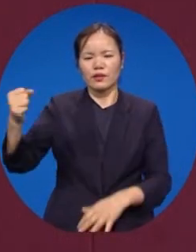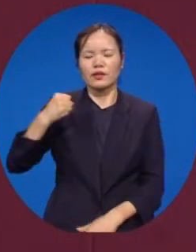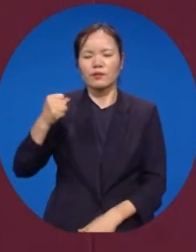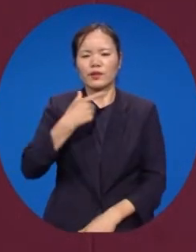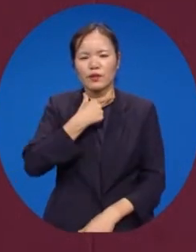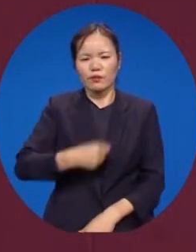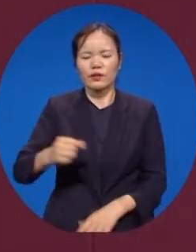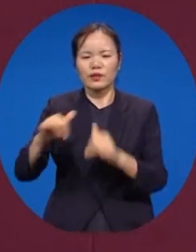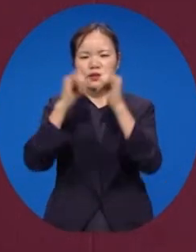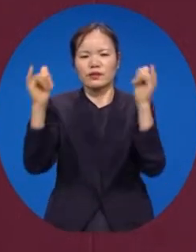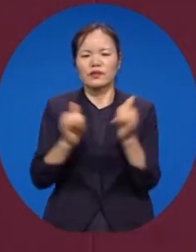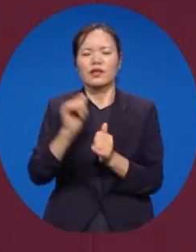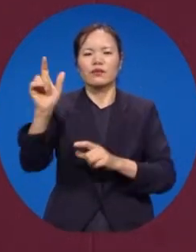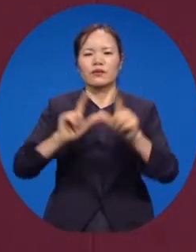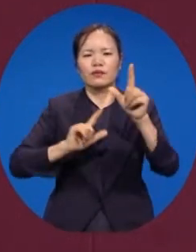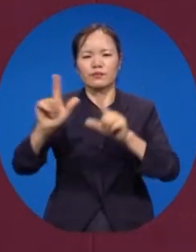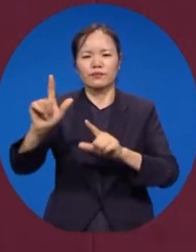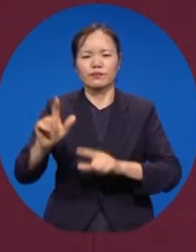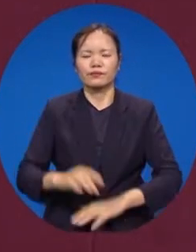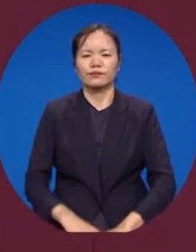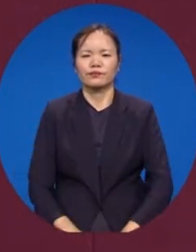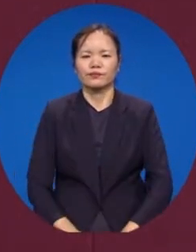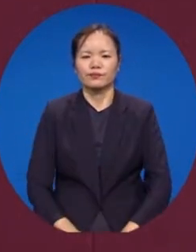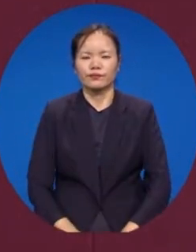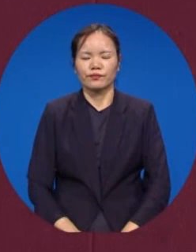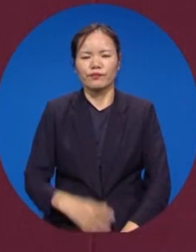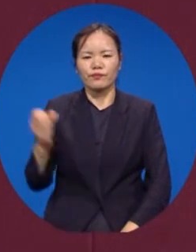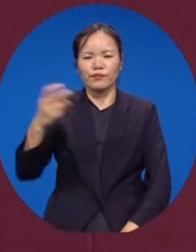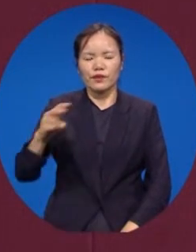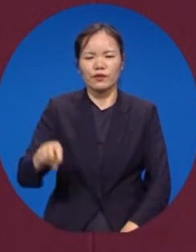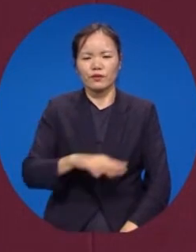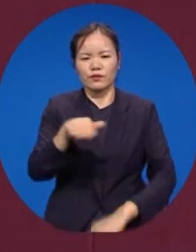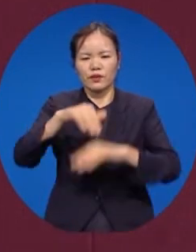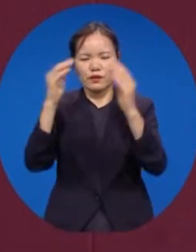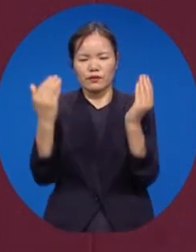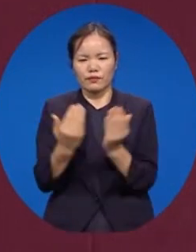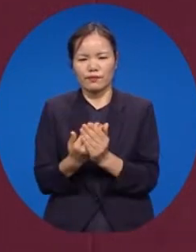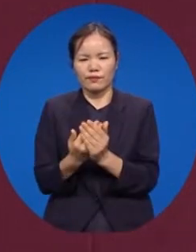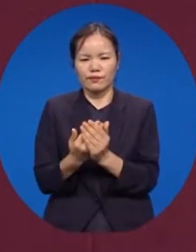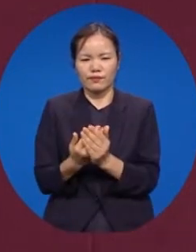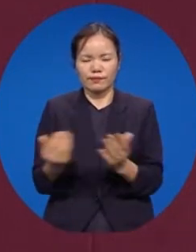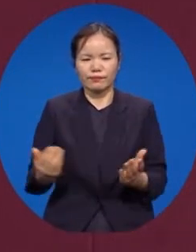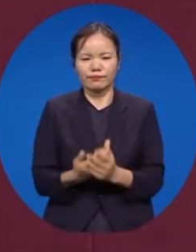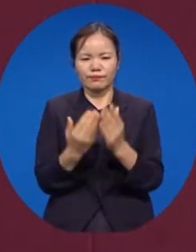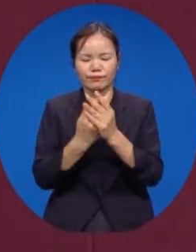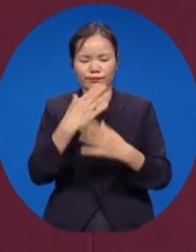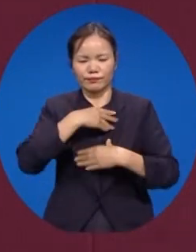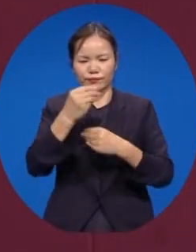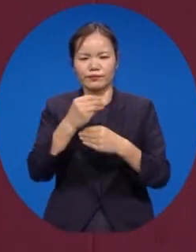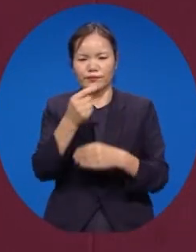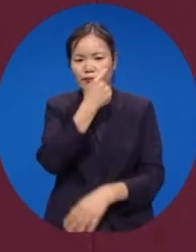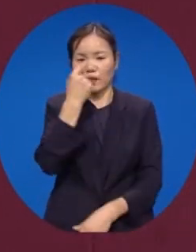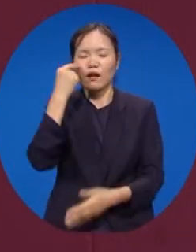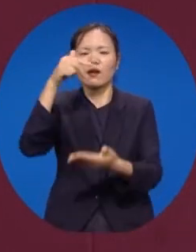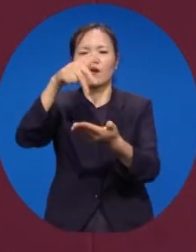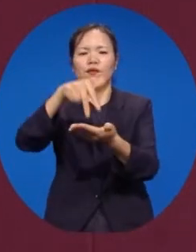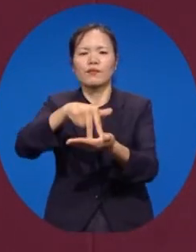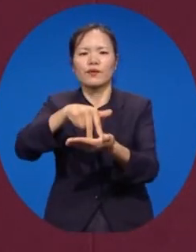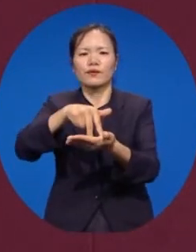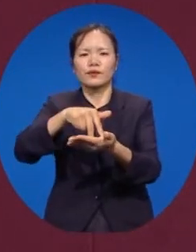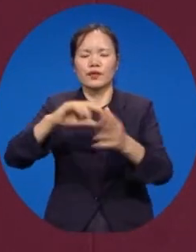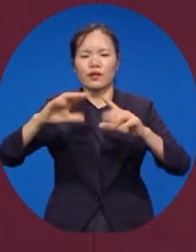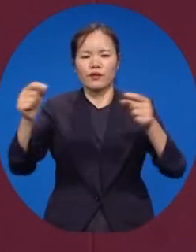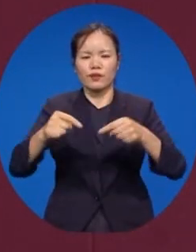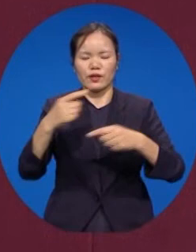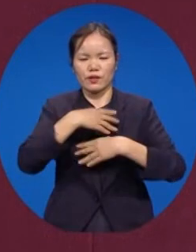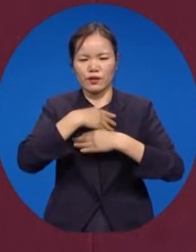우리 사회의 모습입니다. 그리고 우리 모두의 번영과 안전을 보장하는 외교